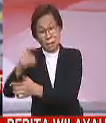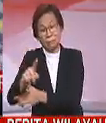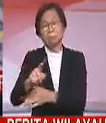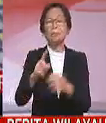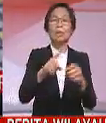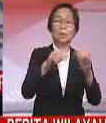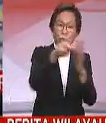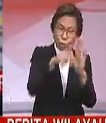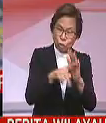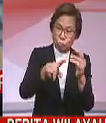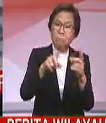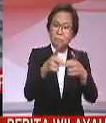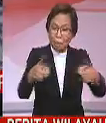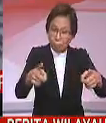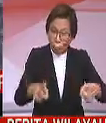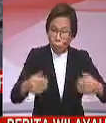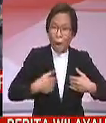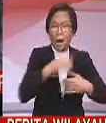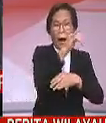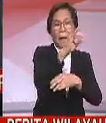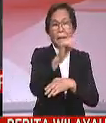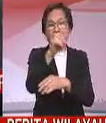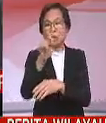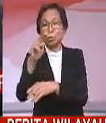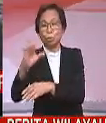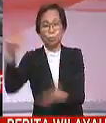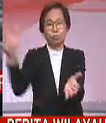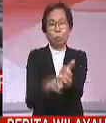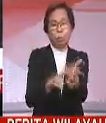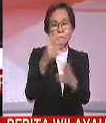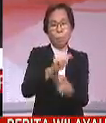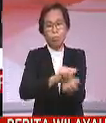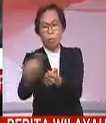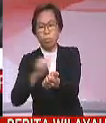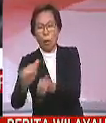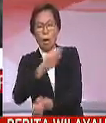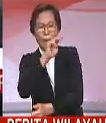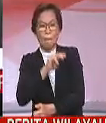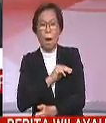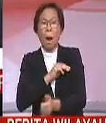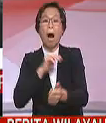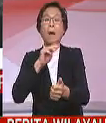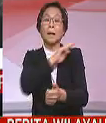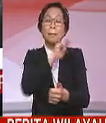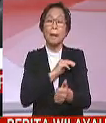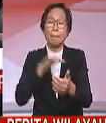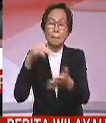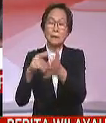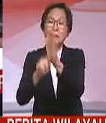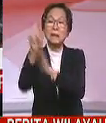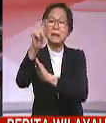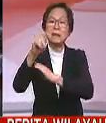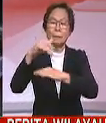diploma sedia ada. ICATS UC diiktiraf setelah mendapat kelulusan dari Kementerian Pengajian Tinggi Malaysia pada